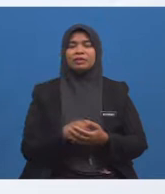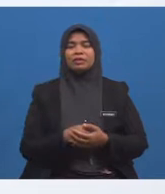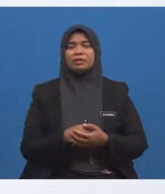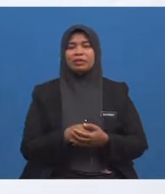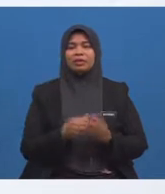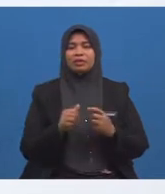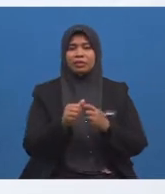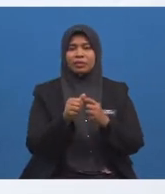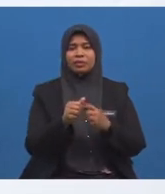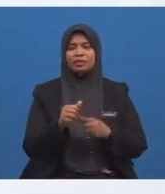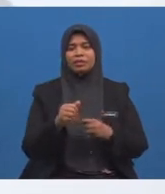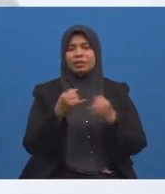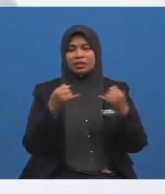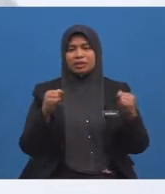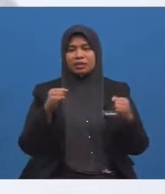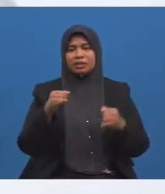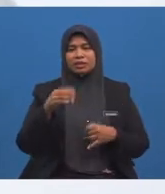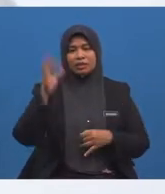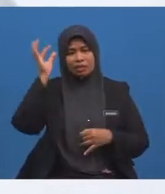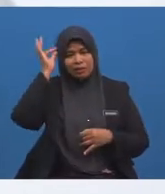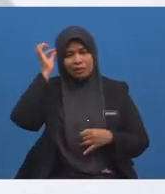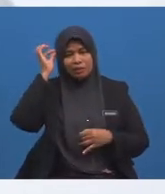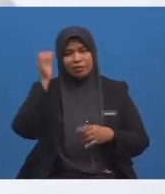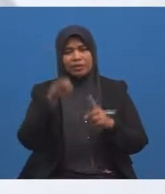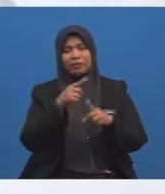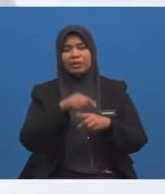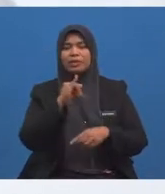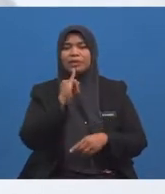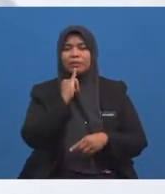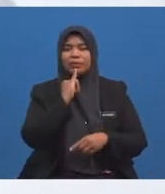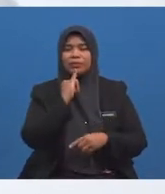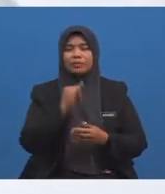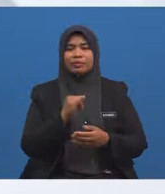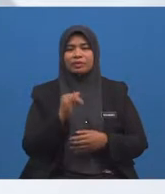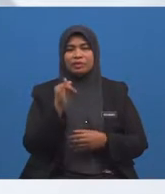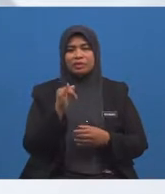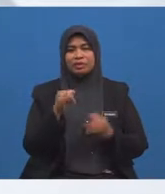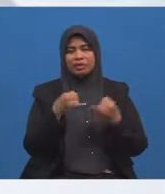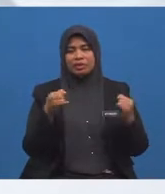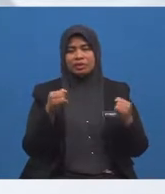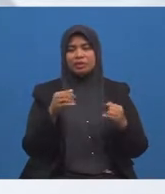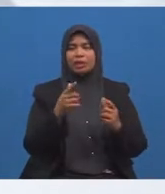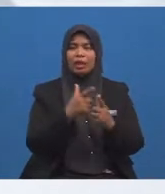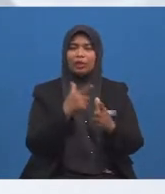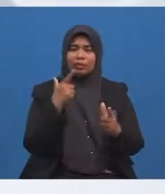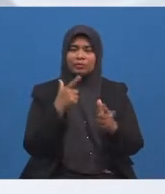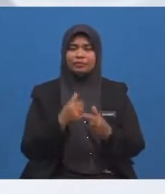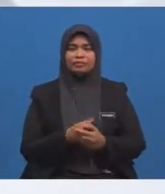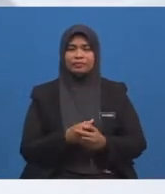mewarisi rambut jenis rambut daripada ibunya. jenis rambut dia ialah